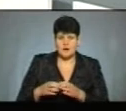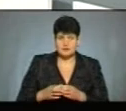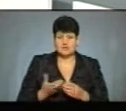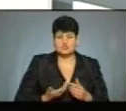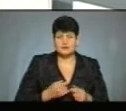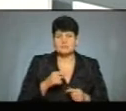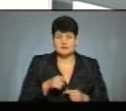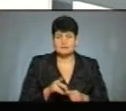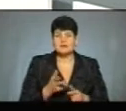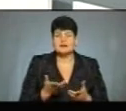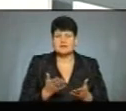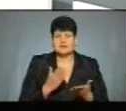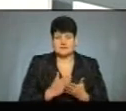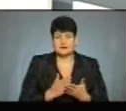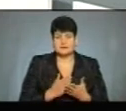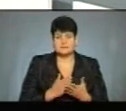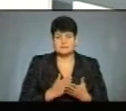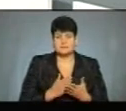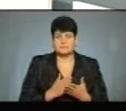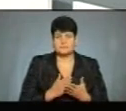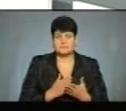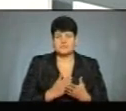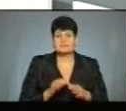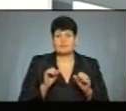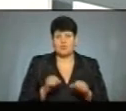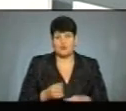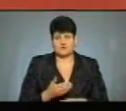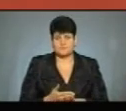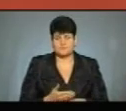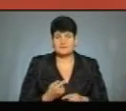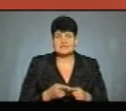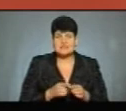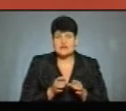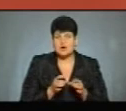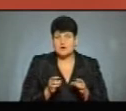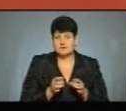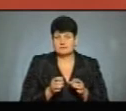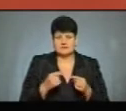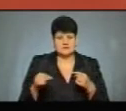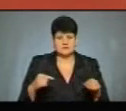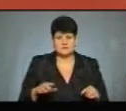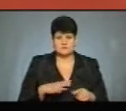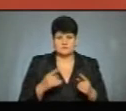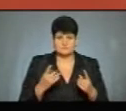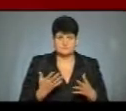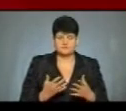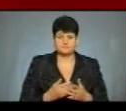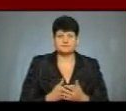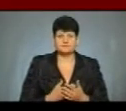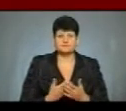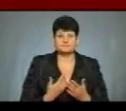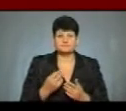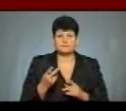громадах, які є за самі собою спроможними. Ми цей розрив буде дуже великий. Ще на другу карту, як виглядає